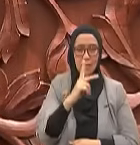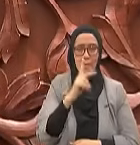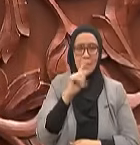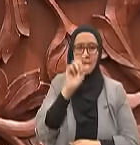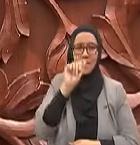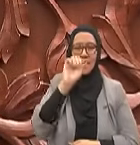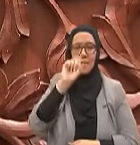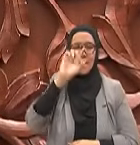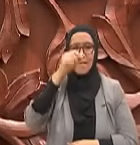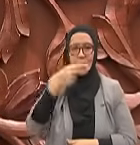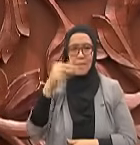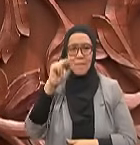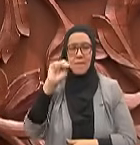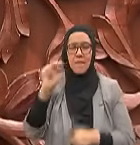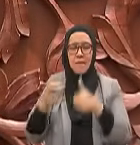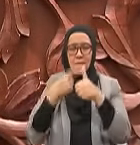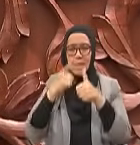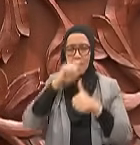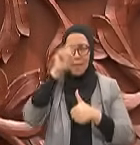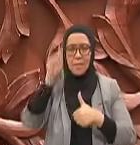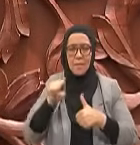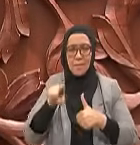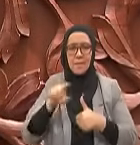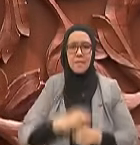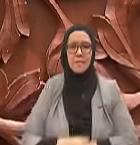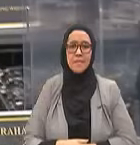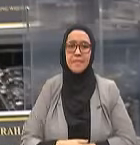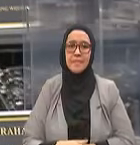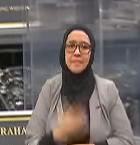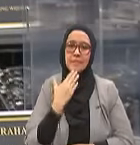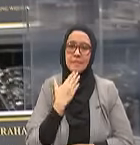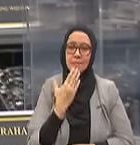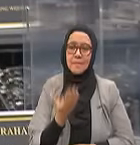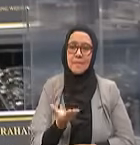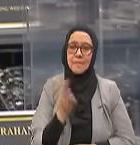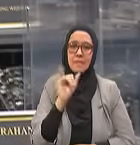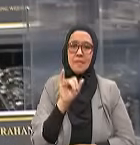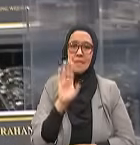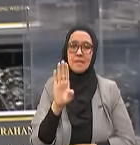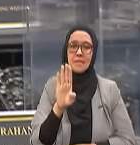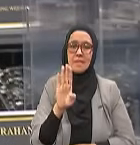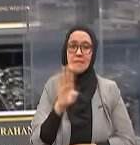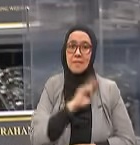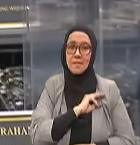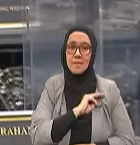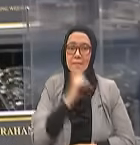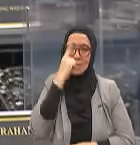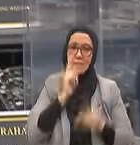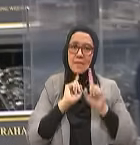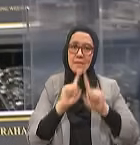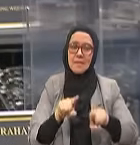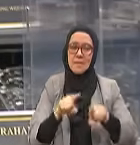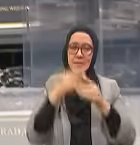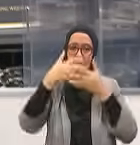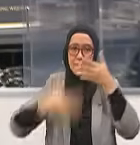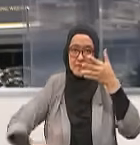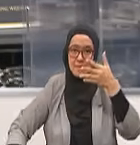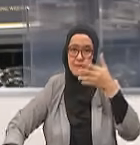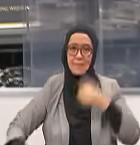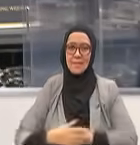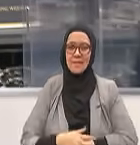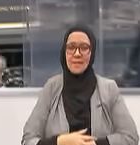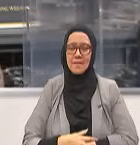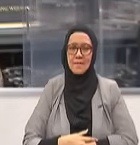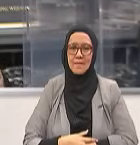Terima kasih yang berhormat menteri atas jawaban yang telah diberikan atau janji DC